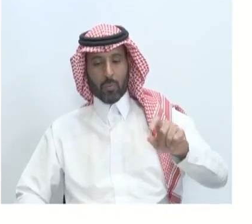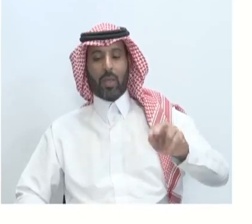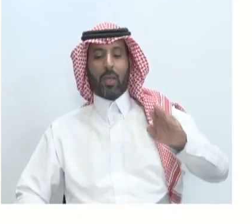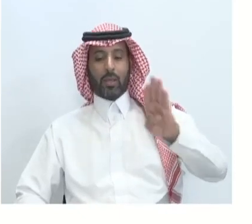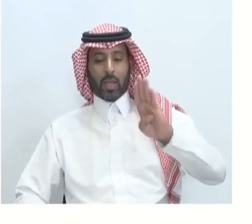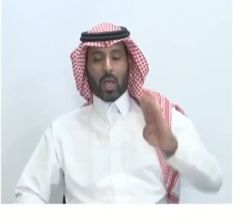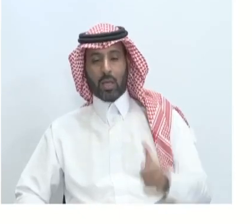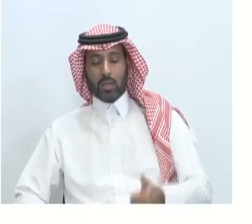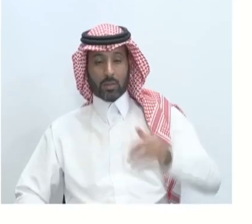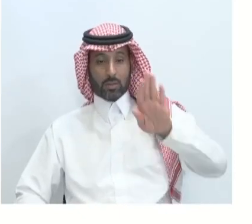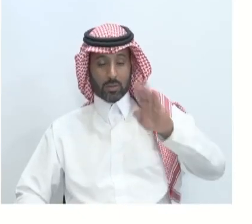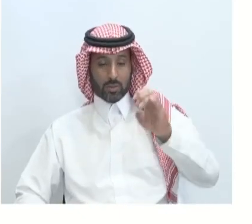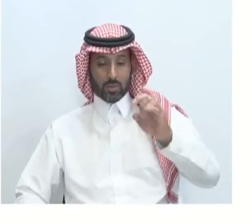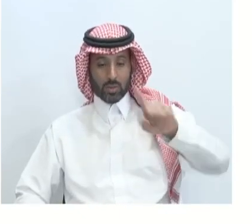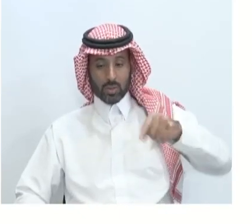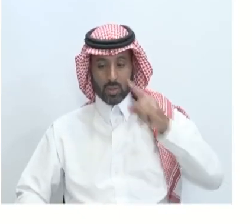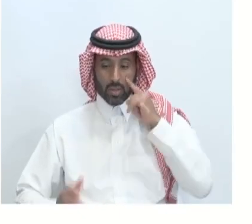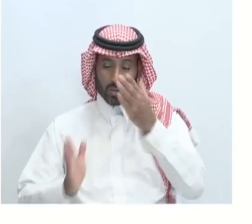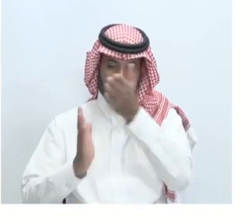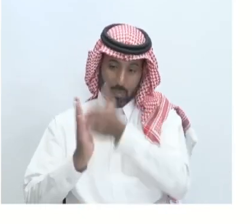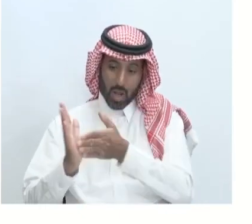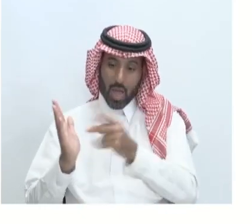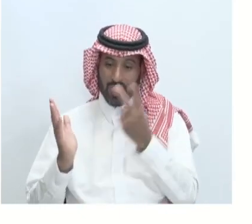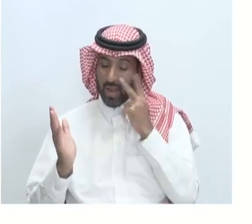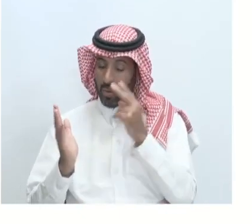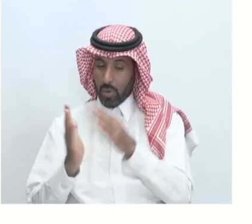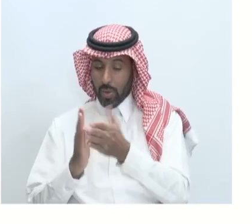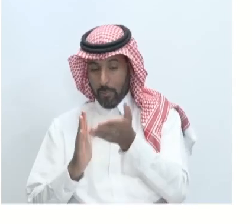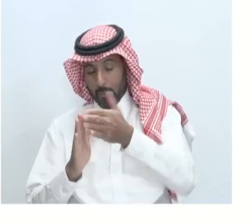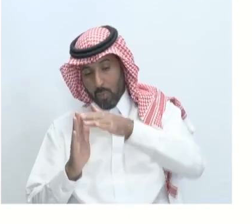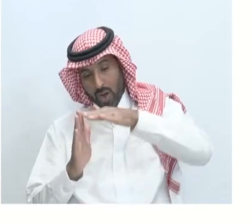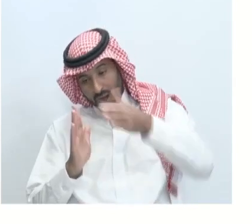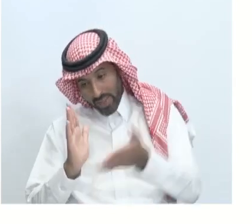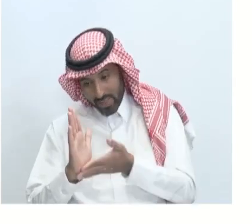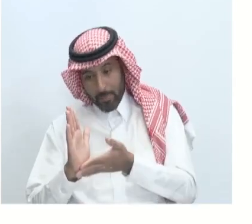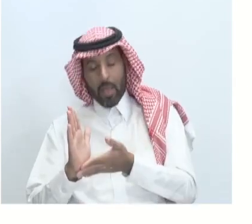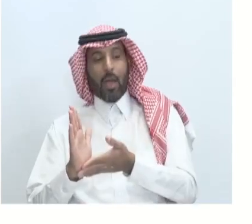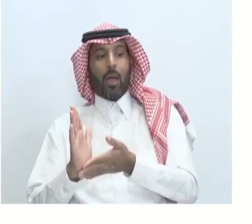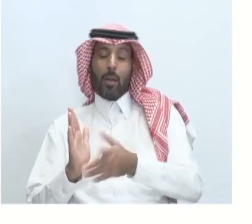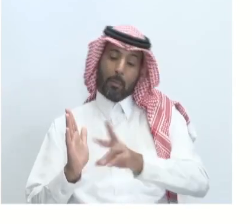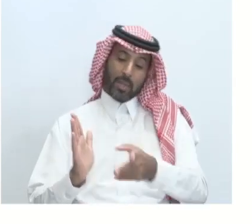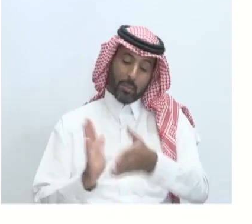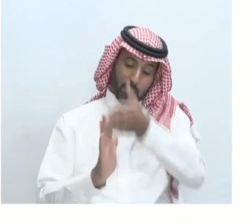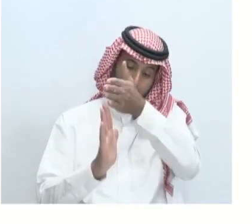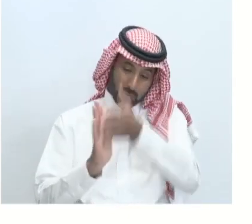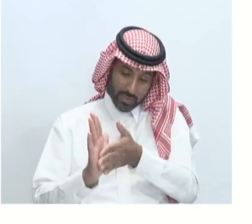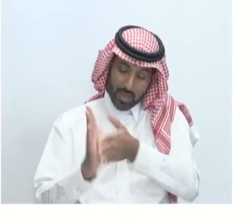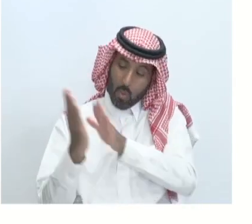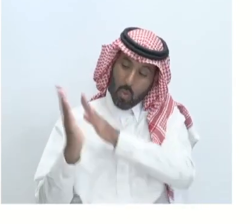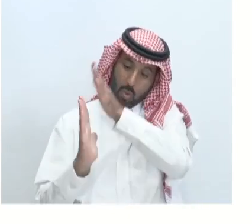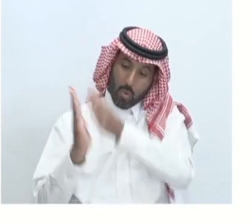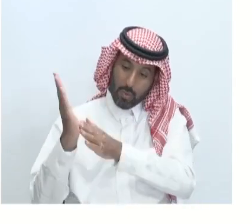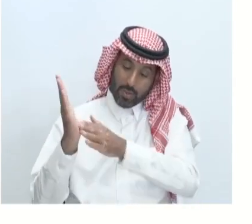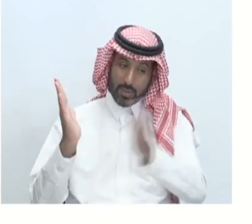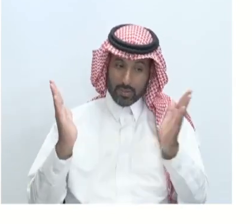وهنا توضع مراه ثانويه محدبه بدلا من المراه المستويه حيث تنعكس